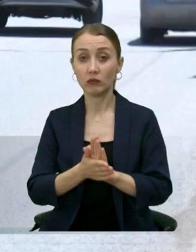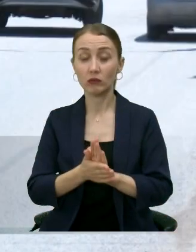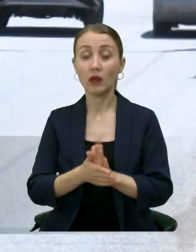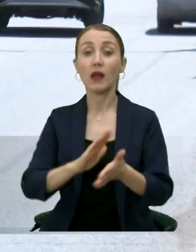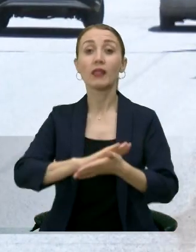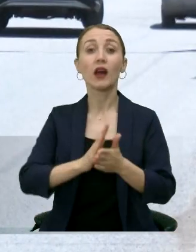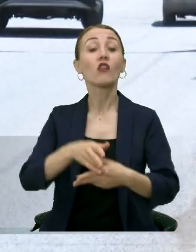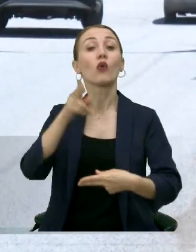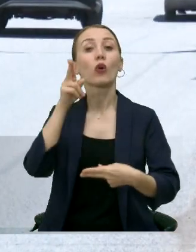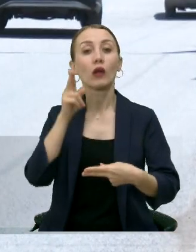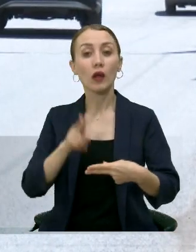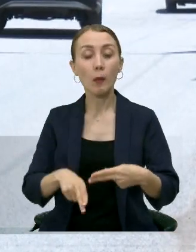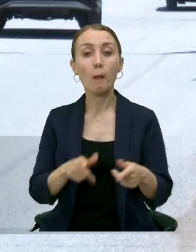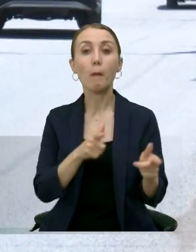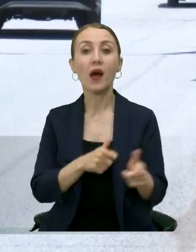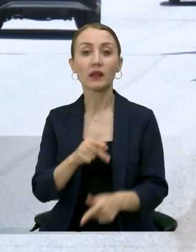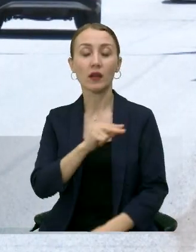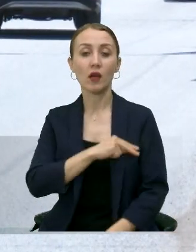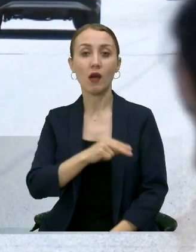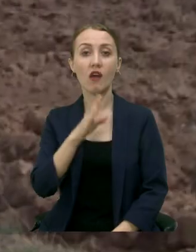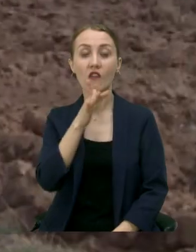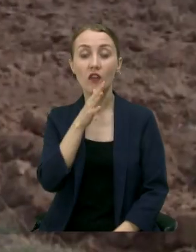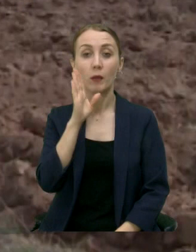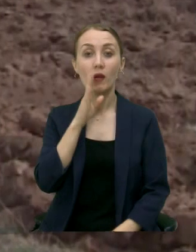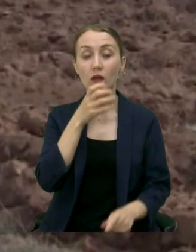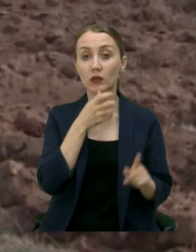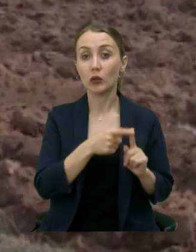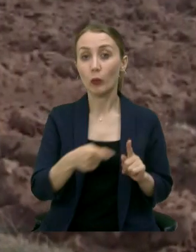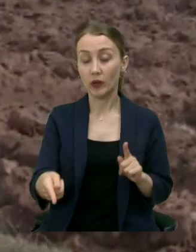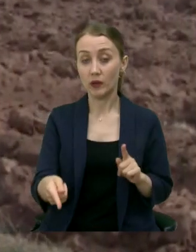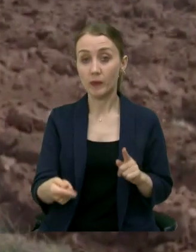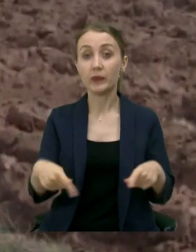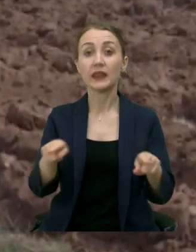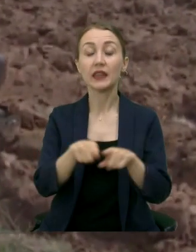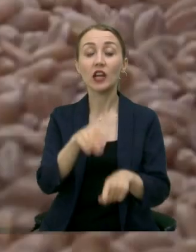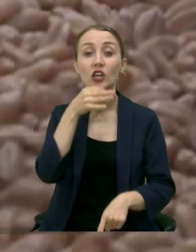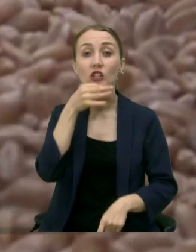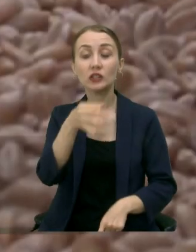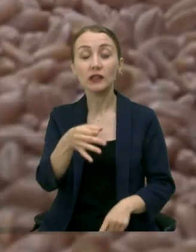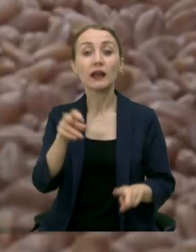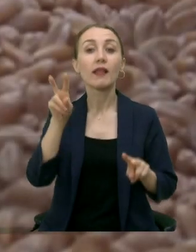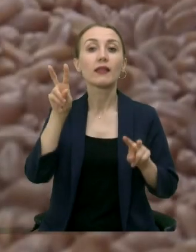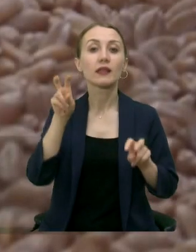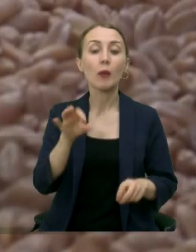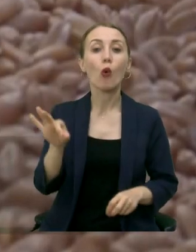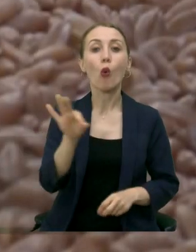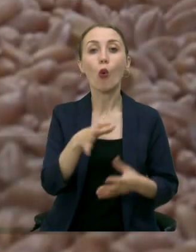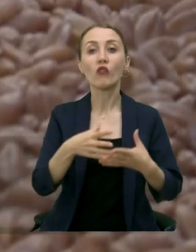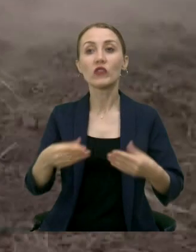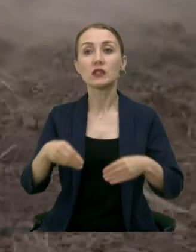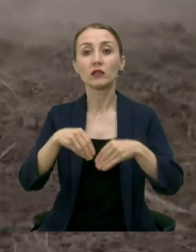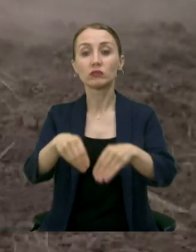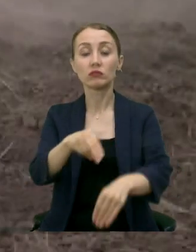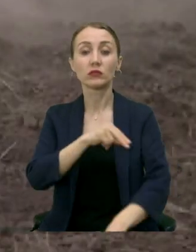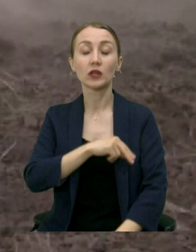расторгнут в связи с подготовительными работами к отопительному сезону. На брифинге также прозвучала тема весенне-полевых работ. В этом году на территории